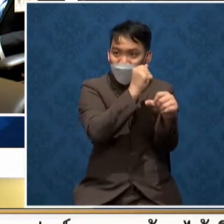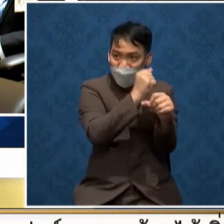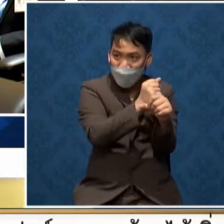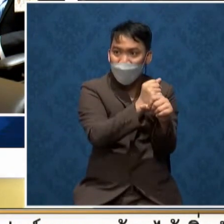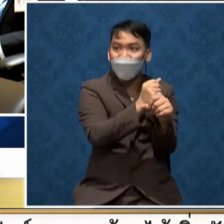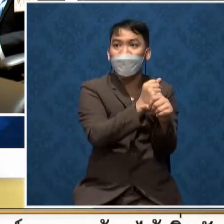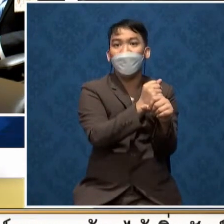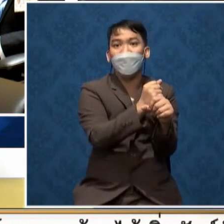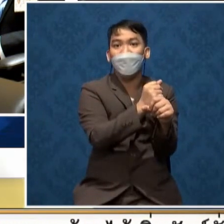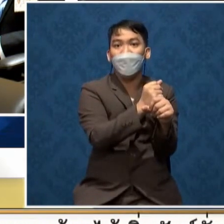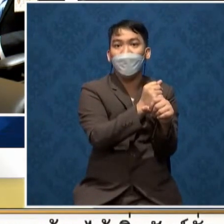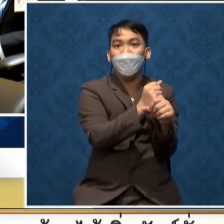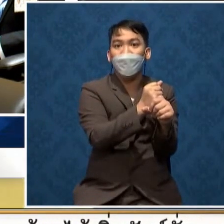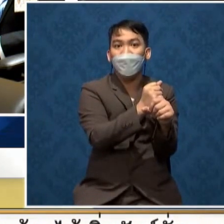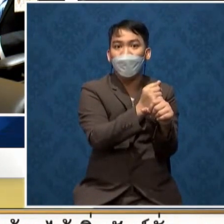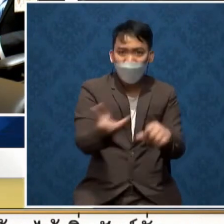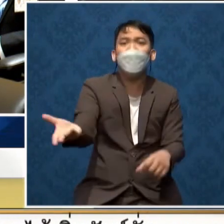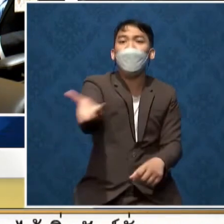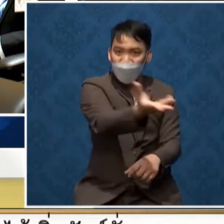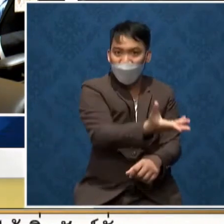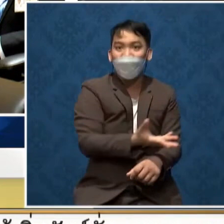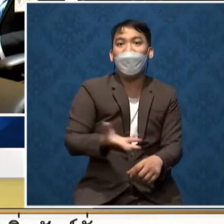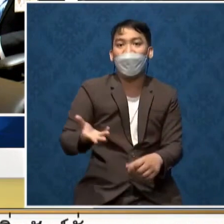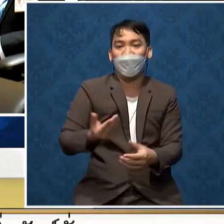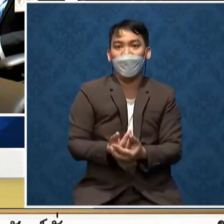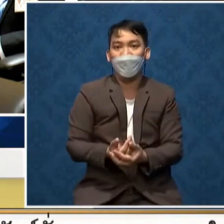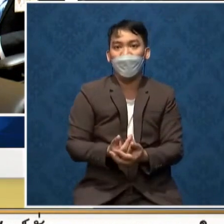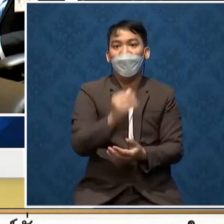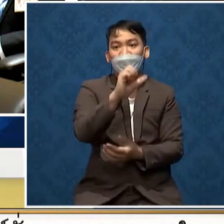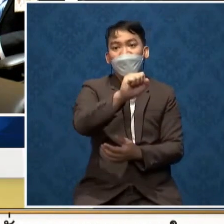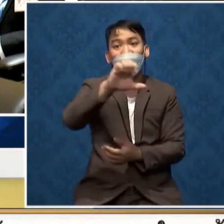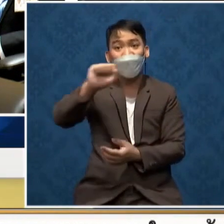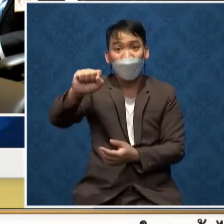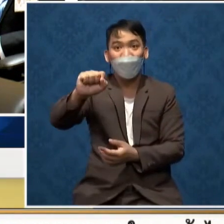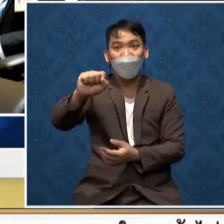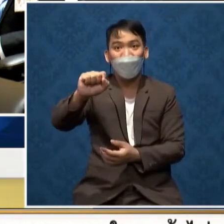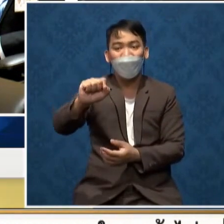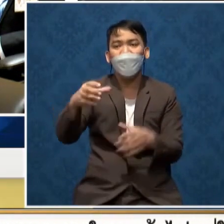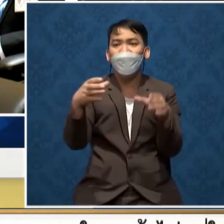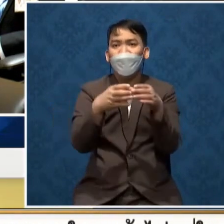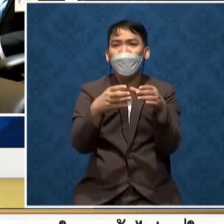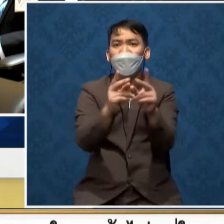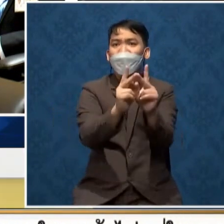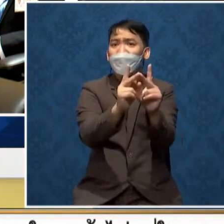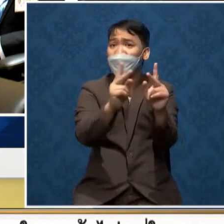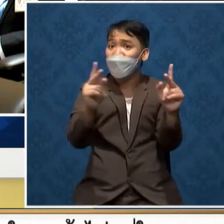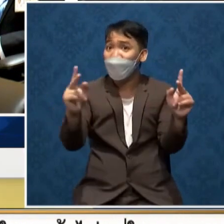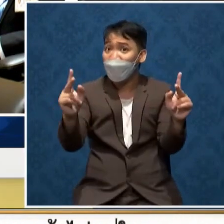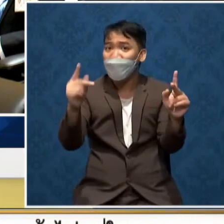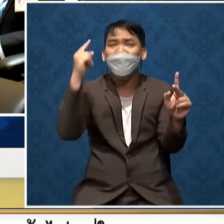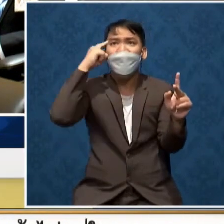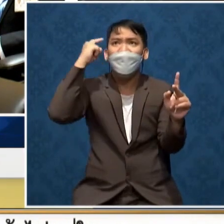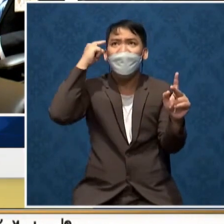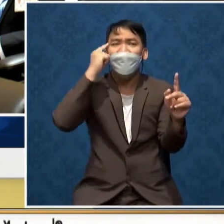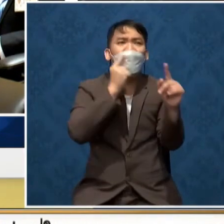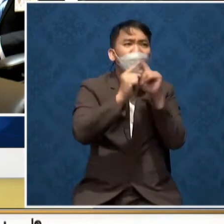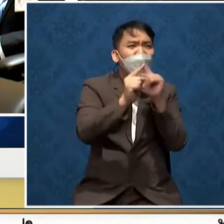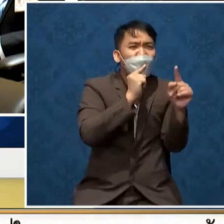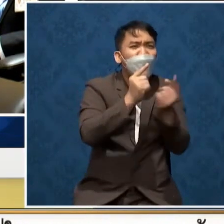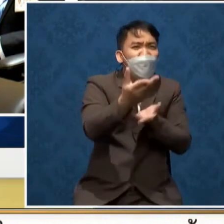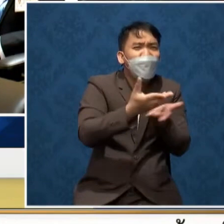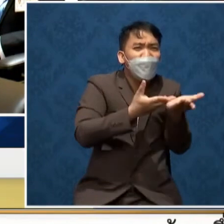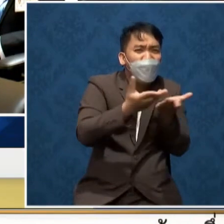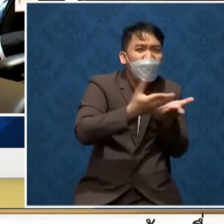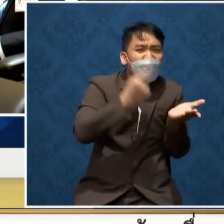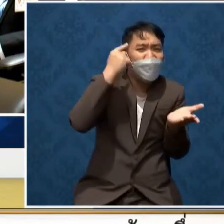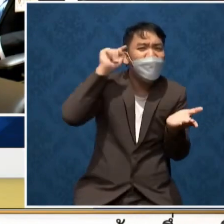ครับผมมั่นใจว่าส.ส.และกรรมาธิการของพวกเราได้พิจารณางบประมาณนะครับที่จะไปพัฒนาประเทศไป